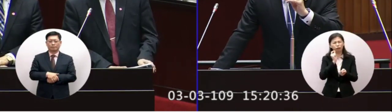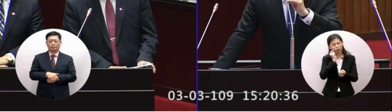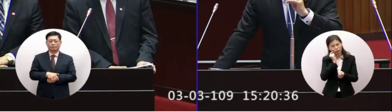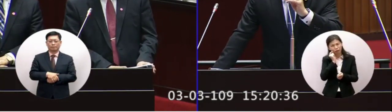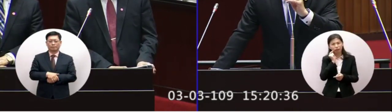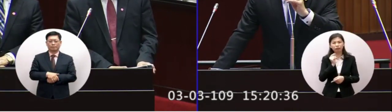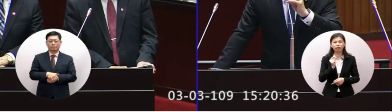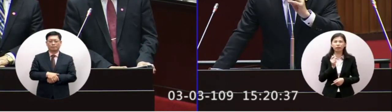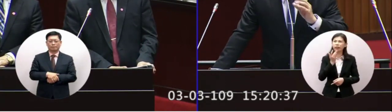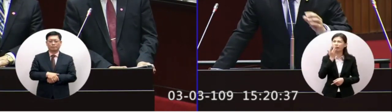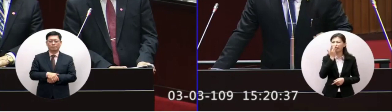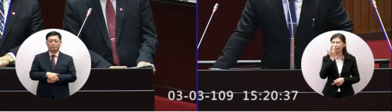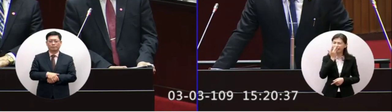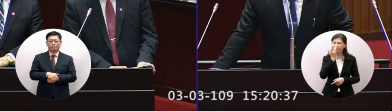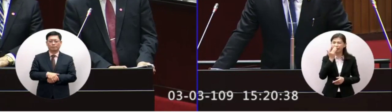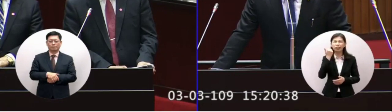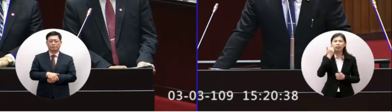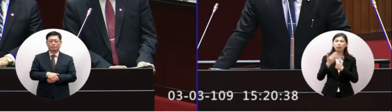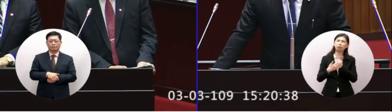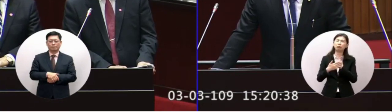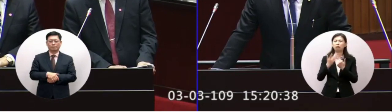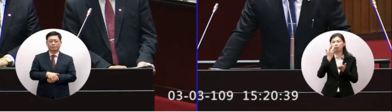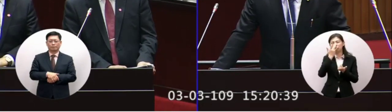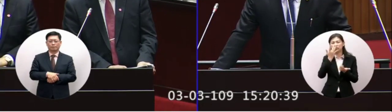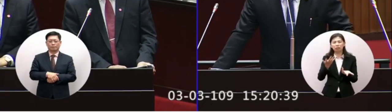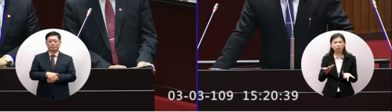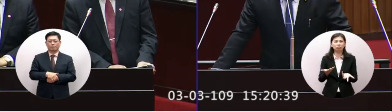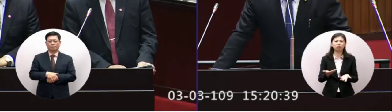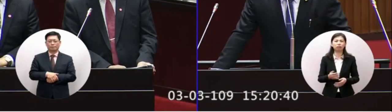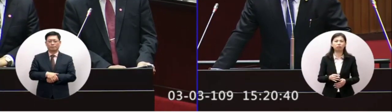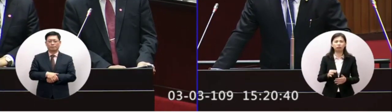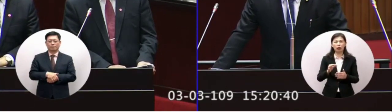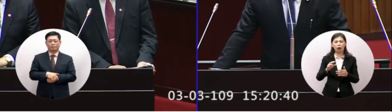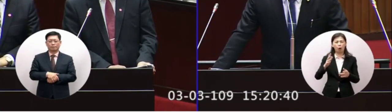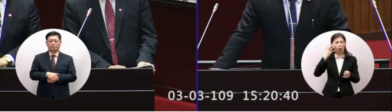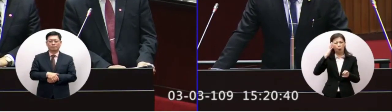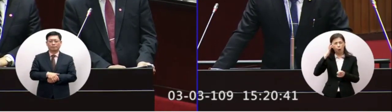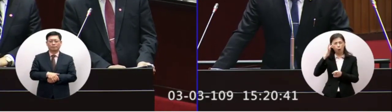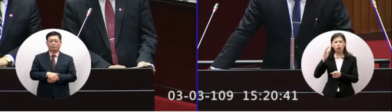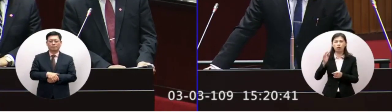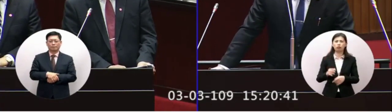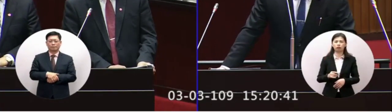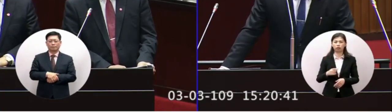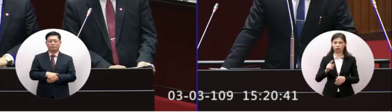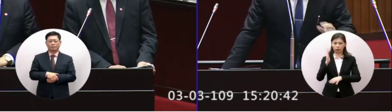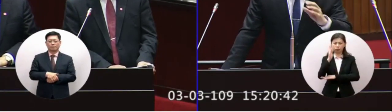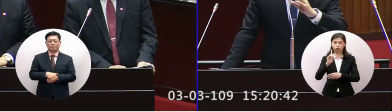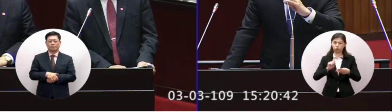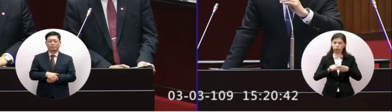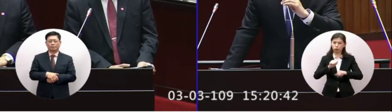时候，其实他们是比较没有办法有能力去处理这些相关的繁文缛节。好，下一页